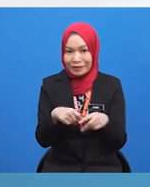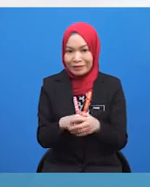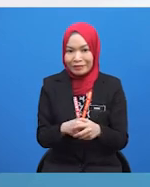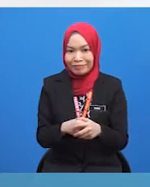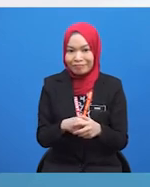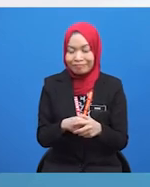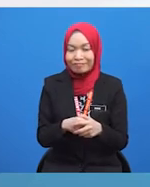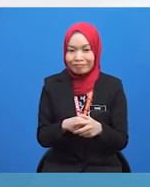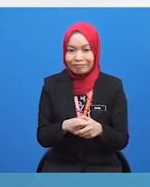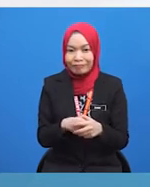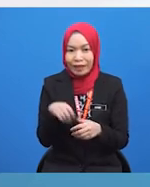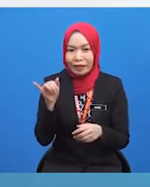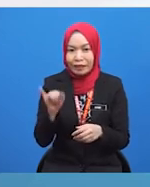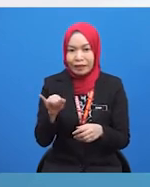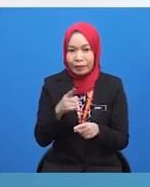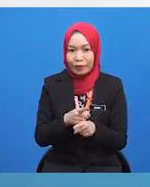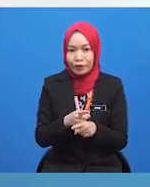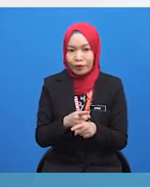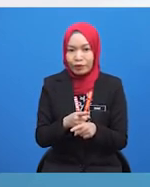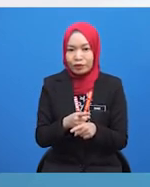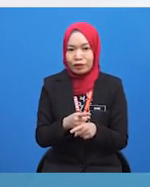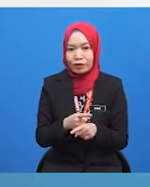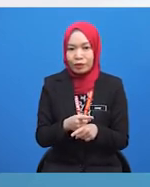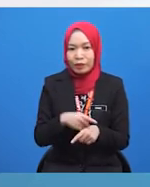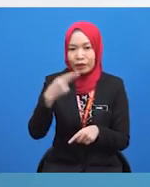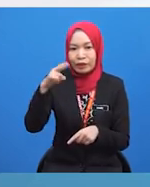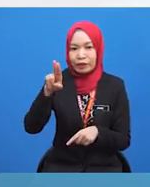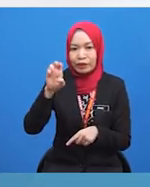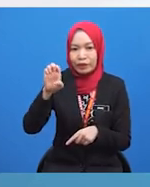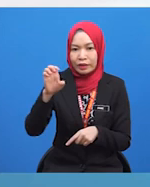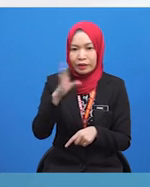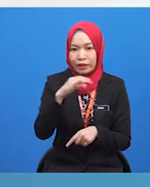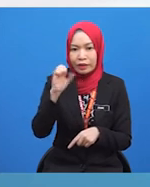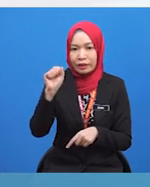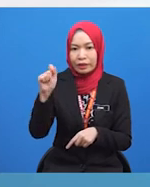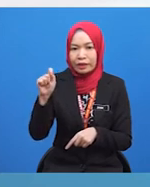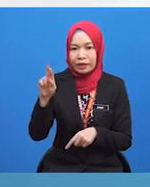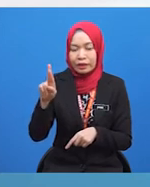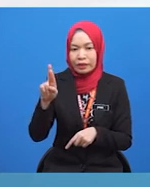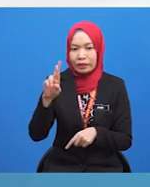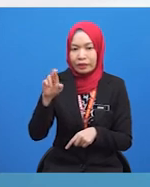Ya, betul. Jawapannya ialah hue, saturation and lightness.